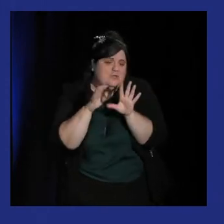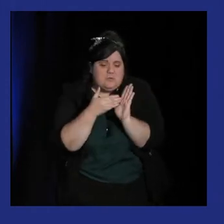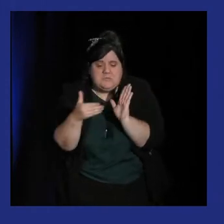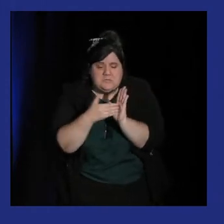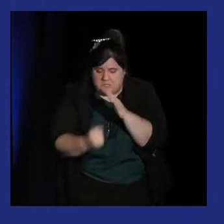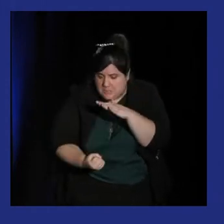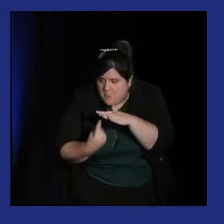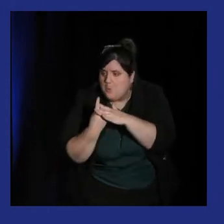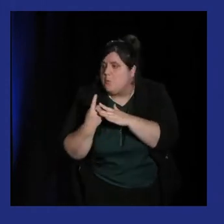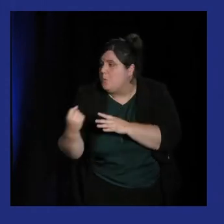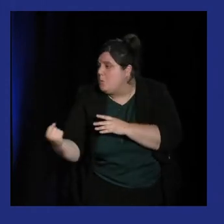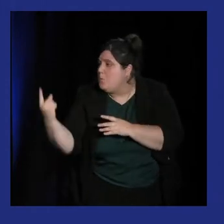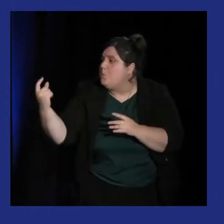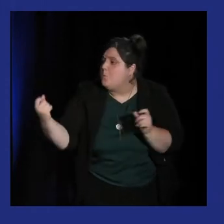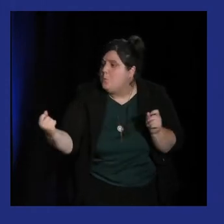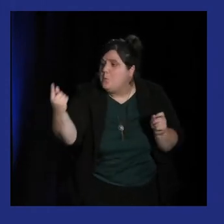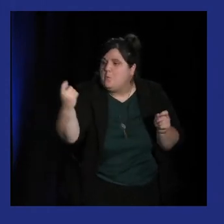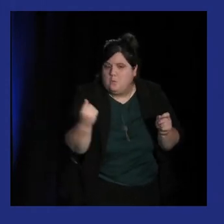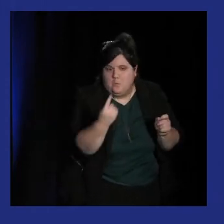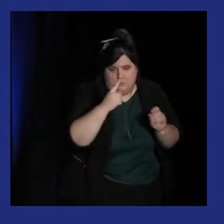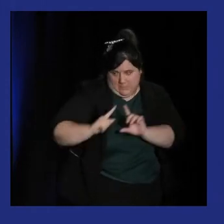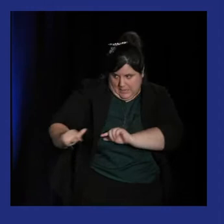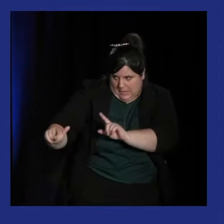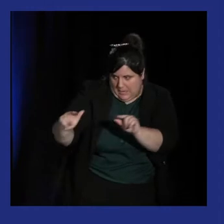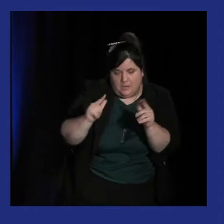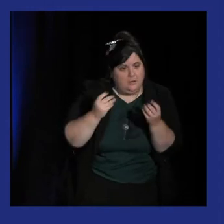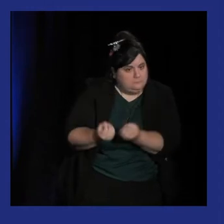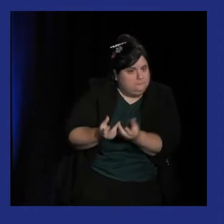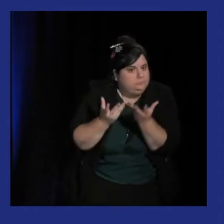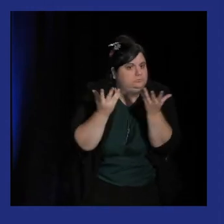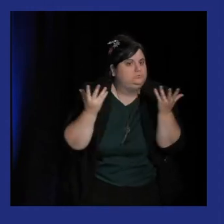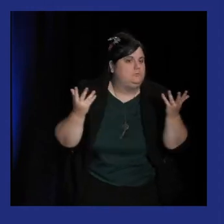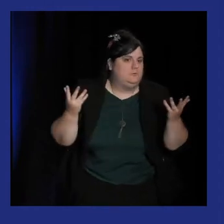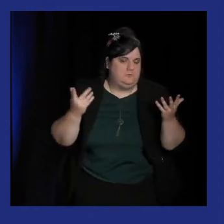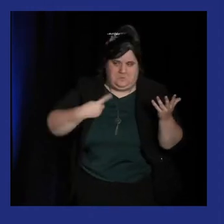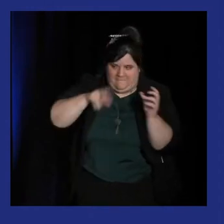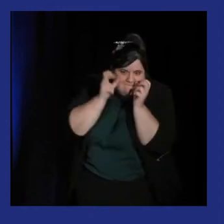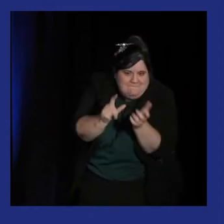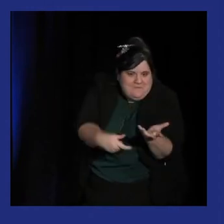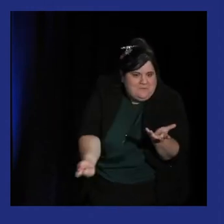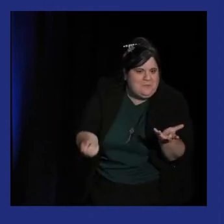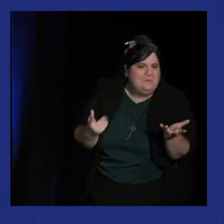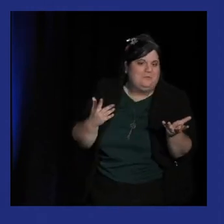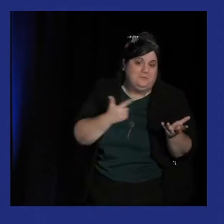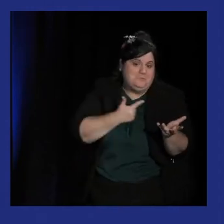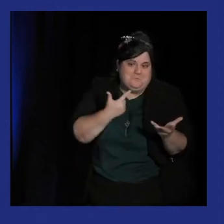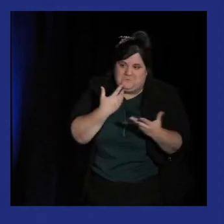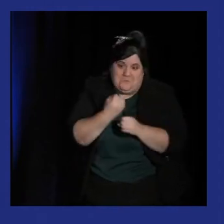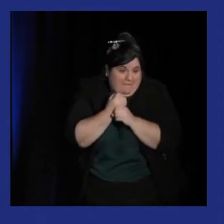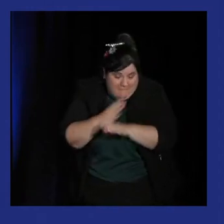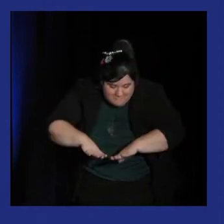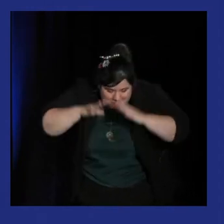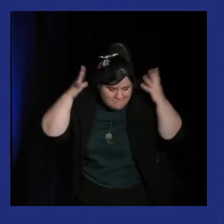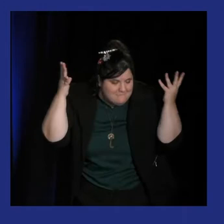d'initiative qui qui forcément nous nous passionne puisqu'on est on est dedans on baigne dedans